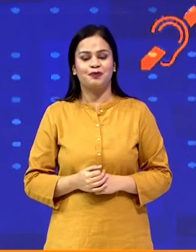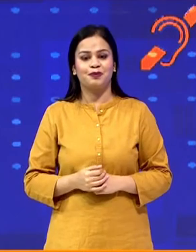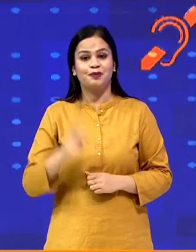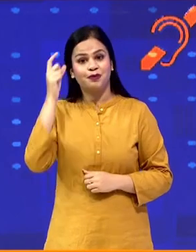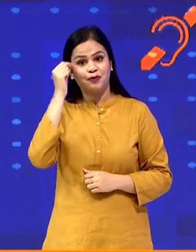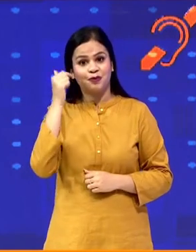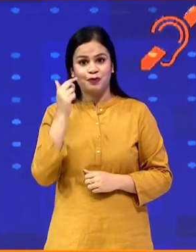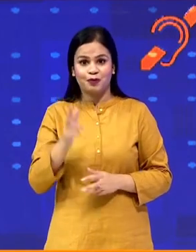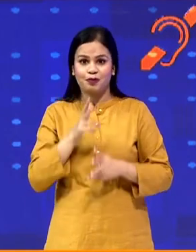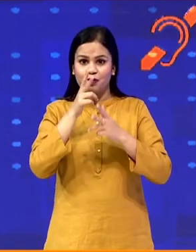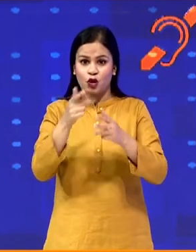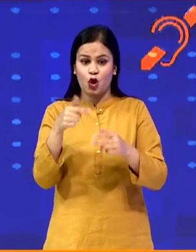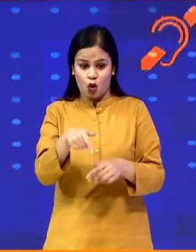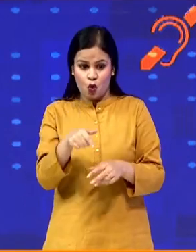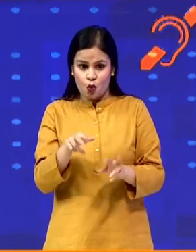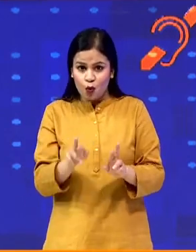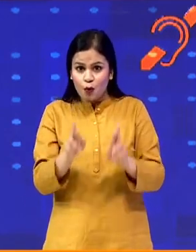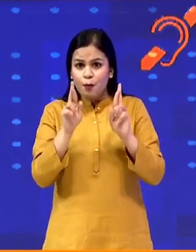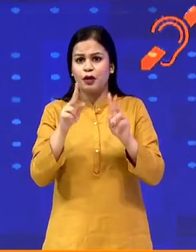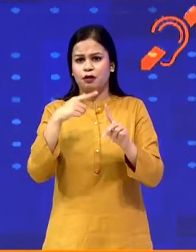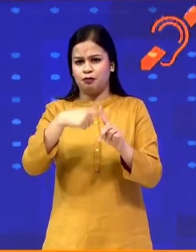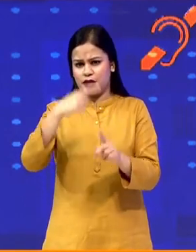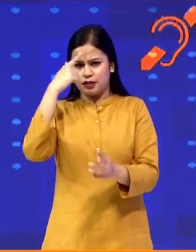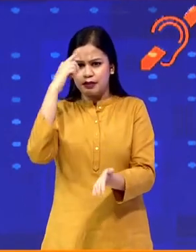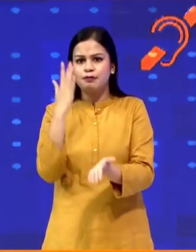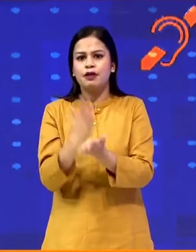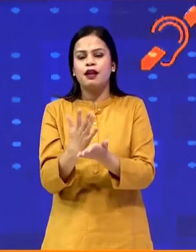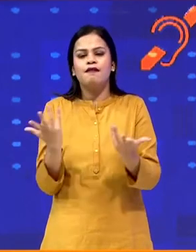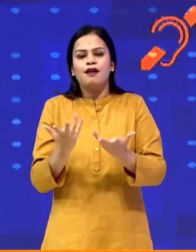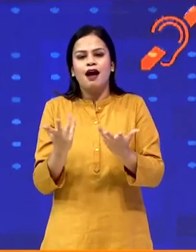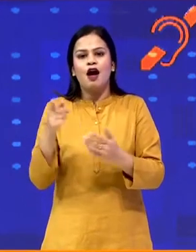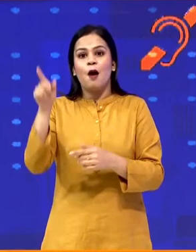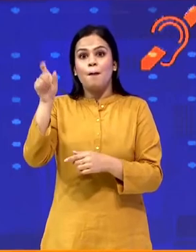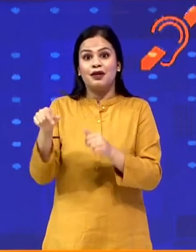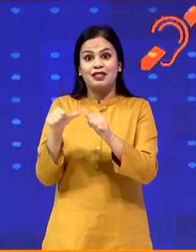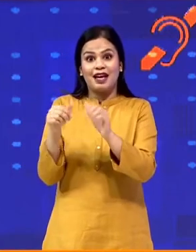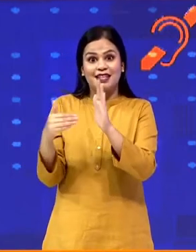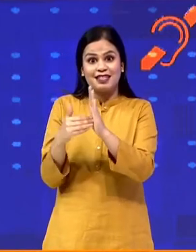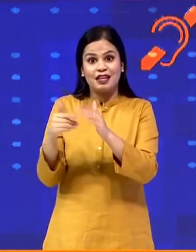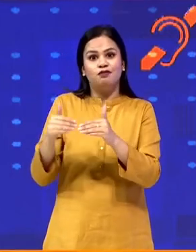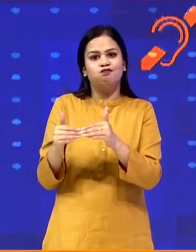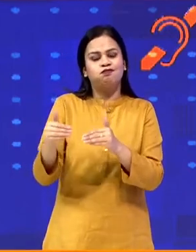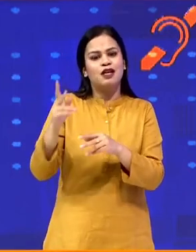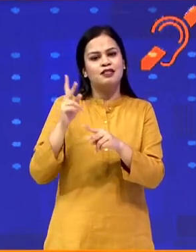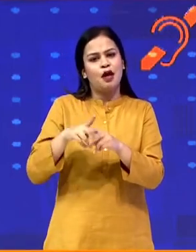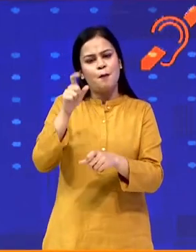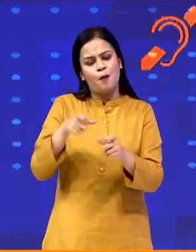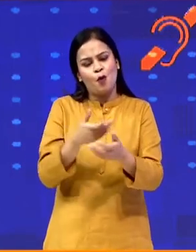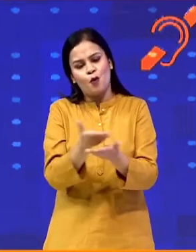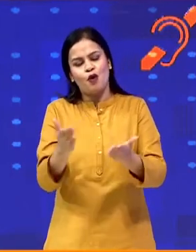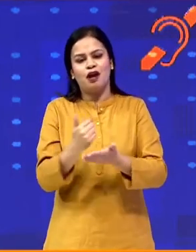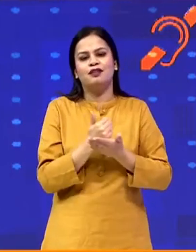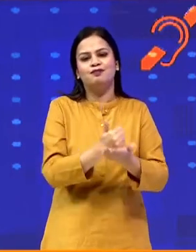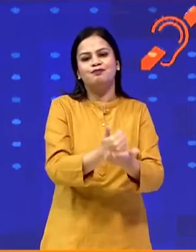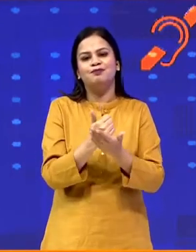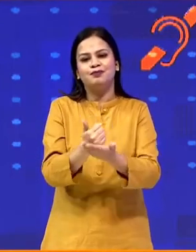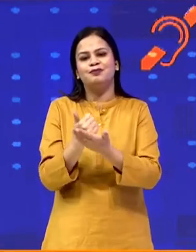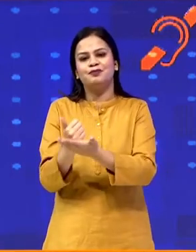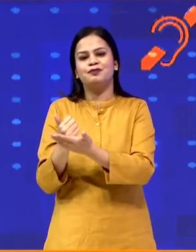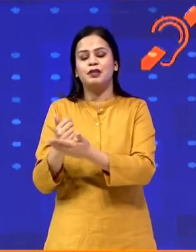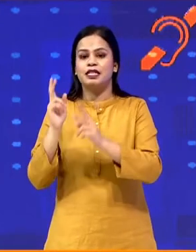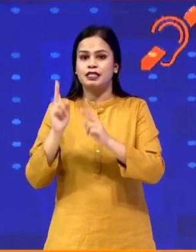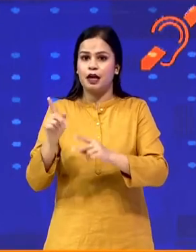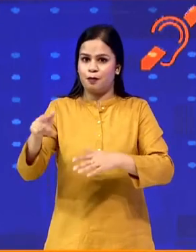इस उम्मीद के साथ यकीन के साथ की गुलाम नबी आजाद इसी तरह से जनता की सेवा करते रहेंगे वो स्वस्थ